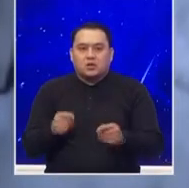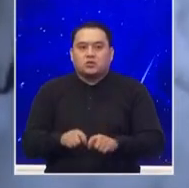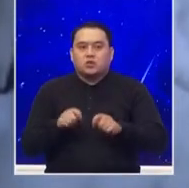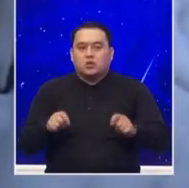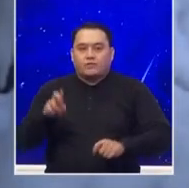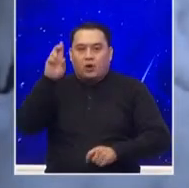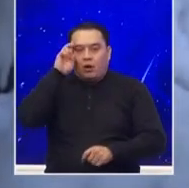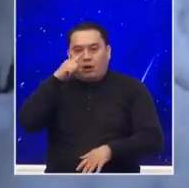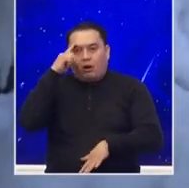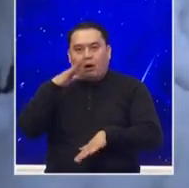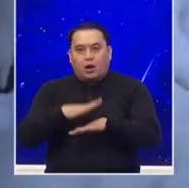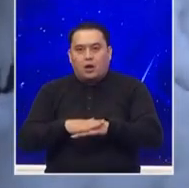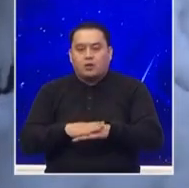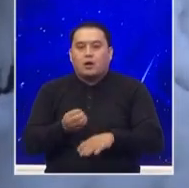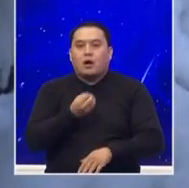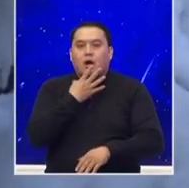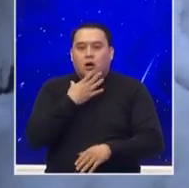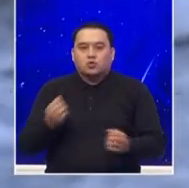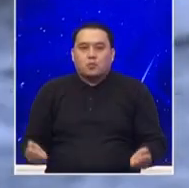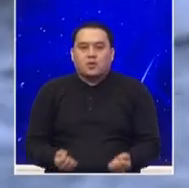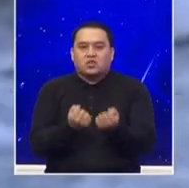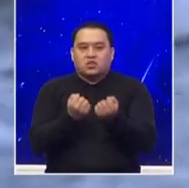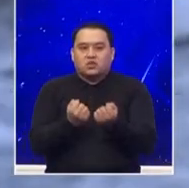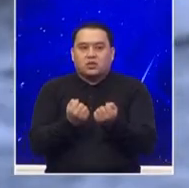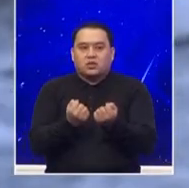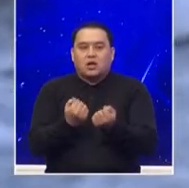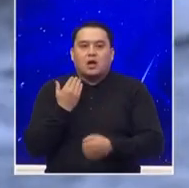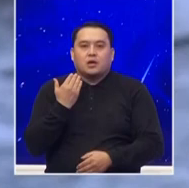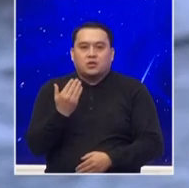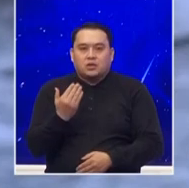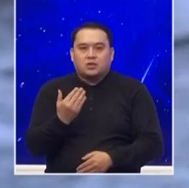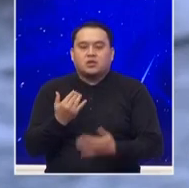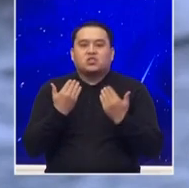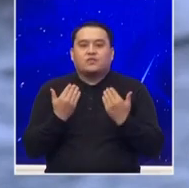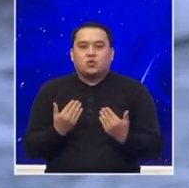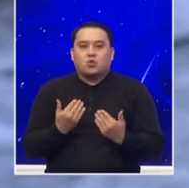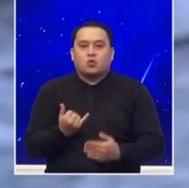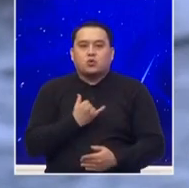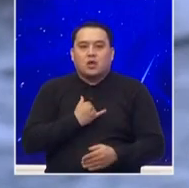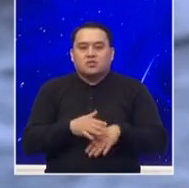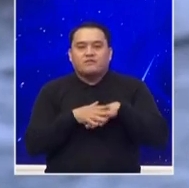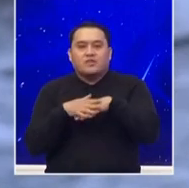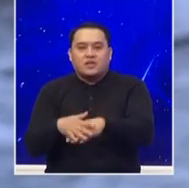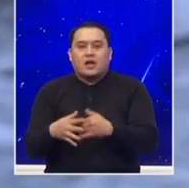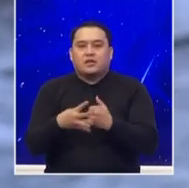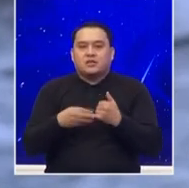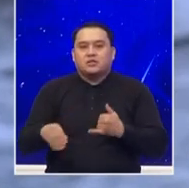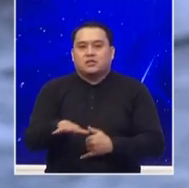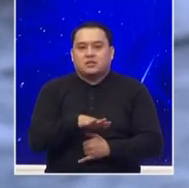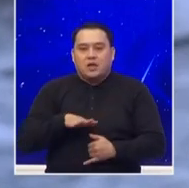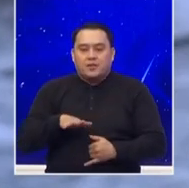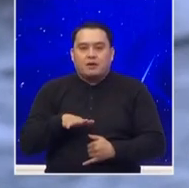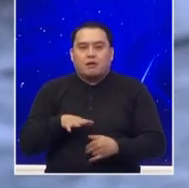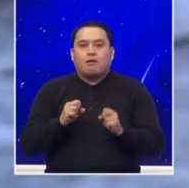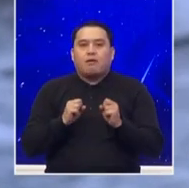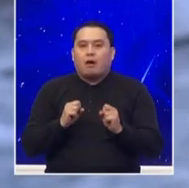стороны акимата идет очень хорошая поддержка. Они на сегодняшний день выделяют земли, но эта земля